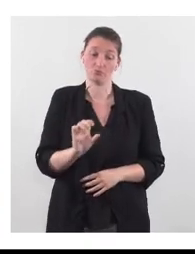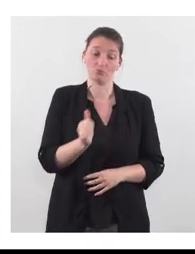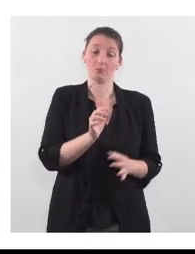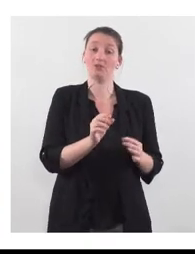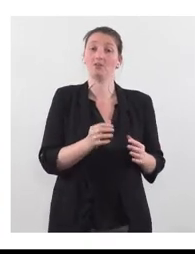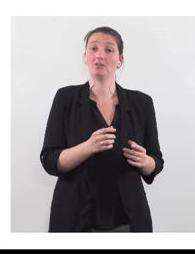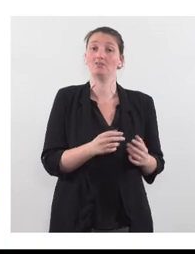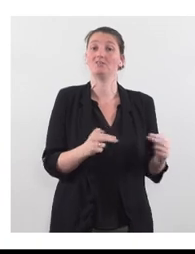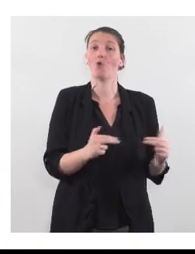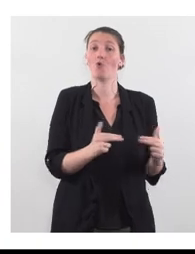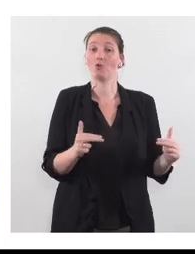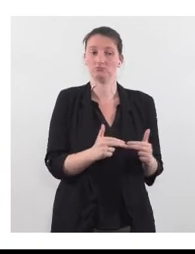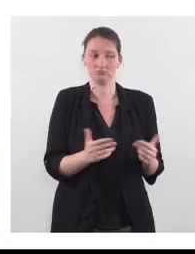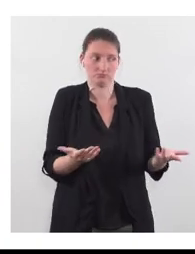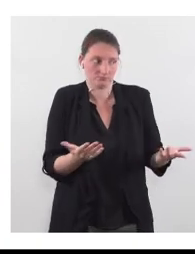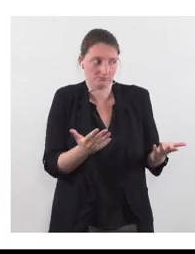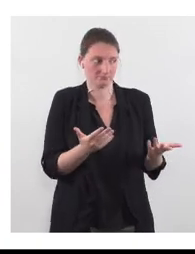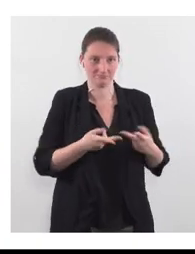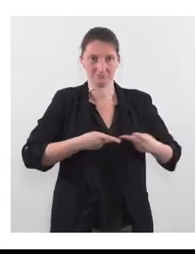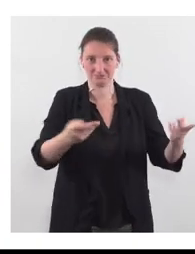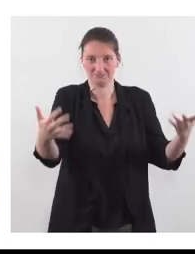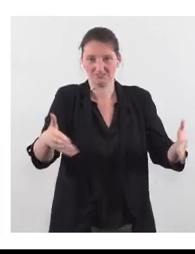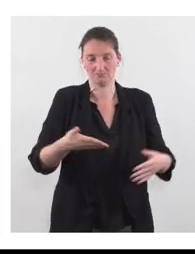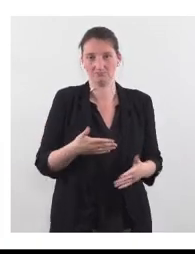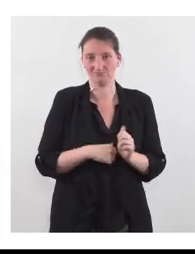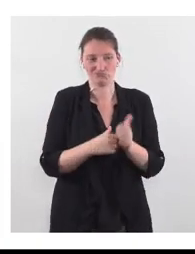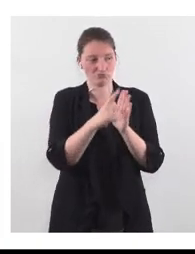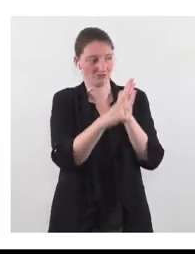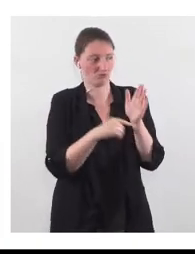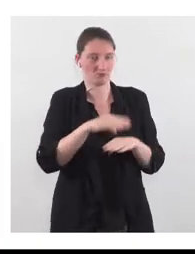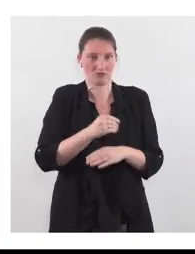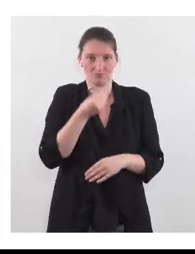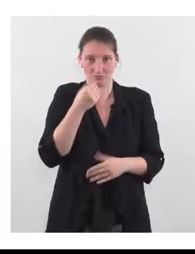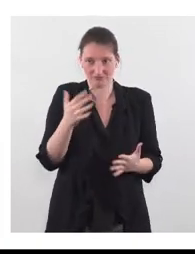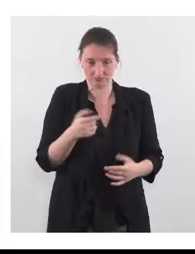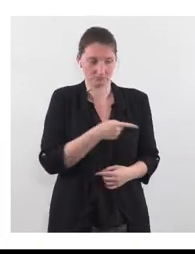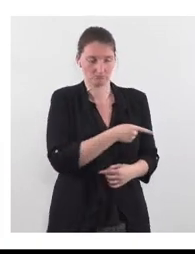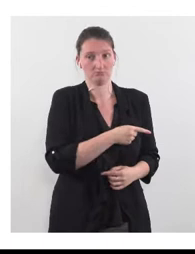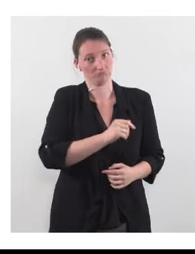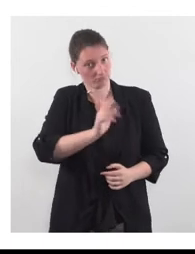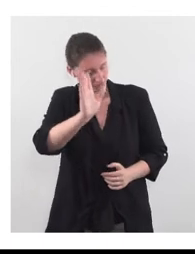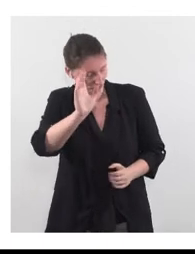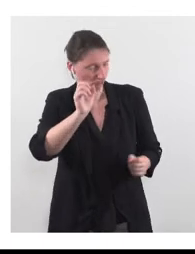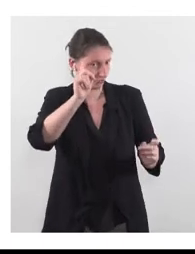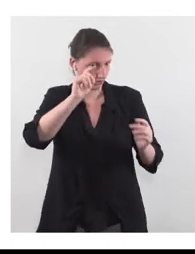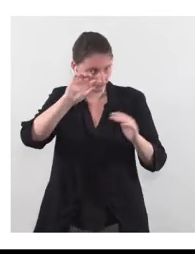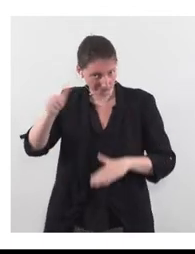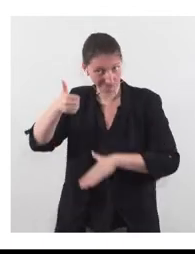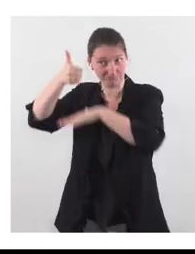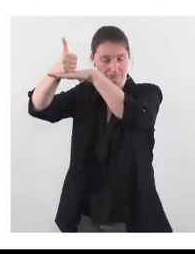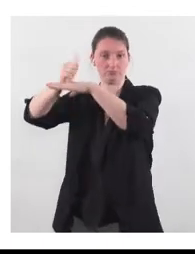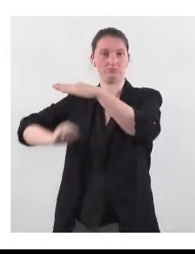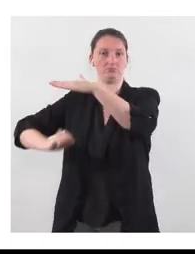avait émis son jugement selon la loi suédoise. Donc le recours est allé ensuite à la cour suprême et